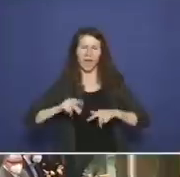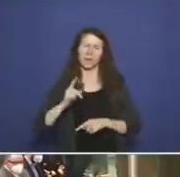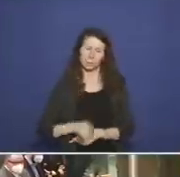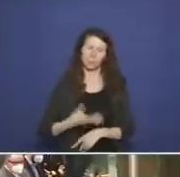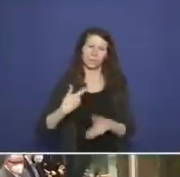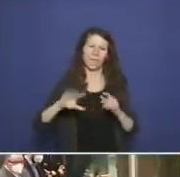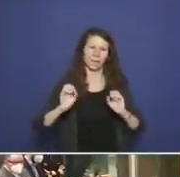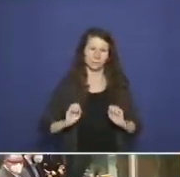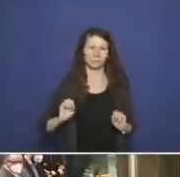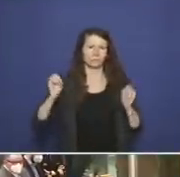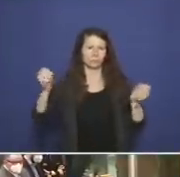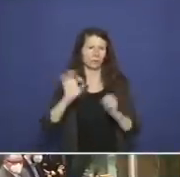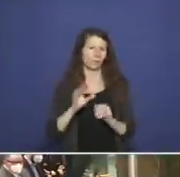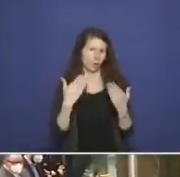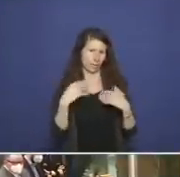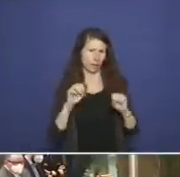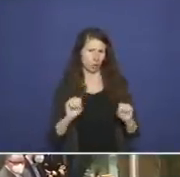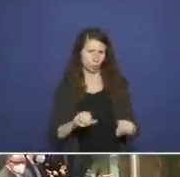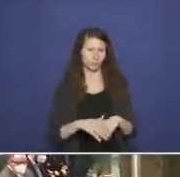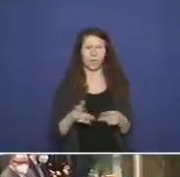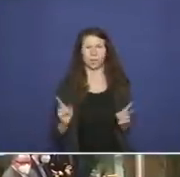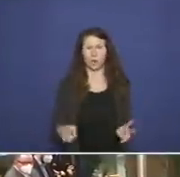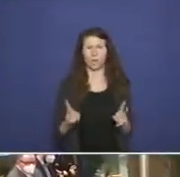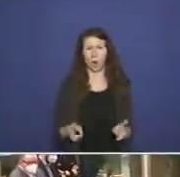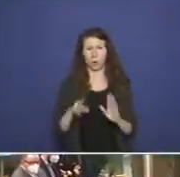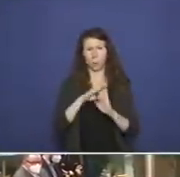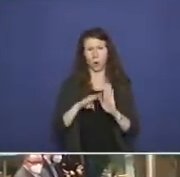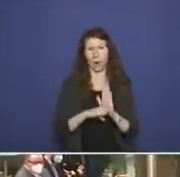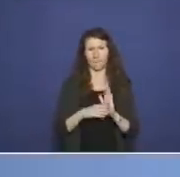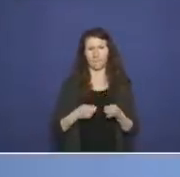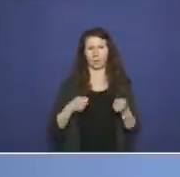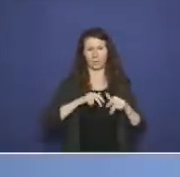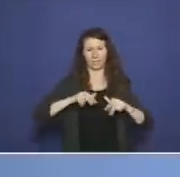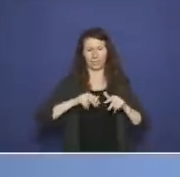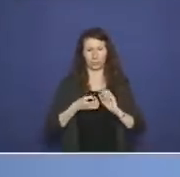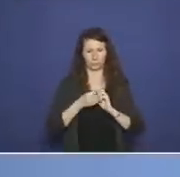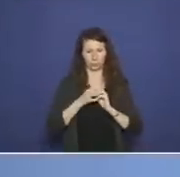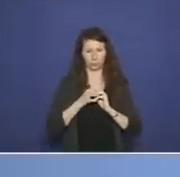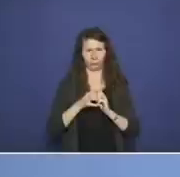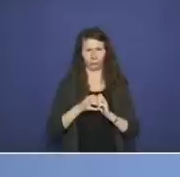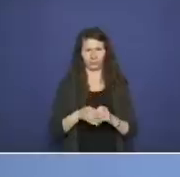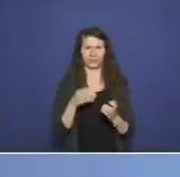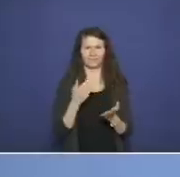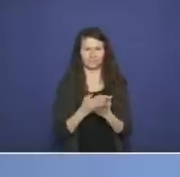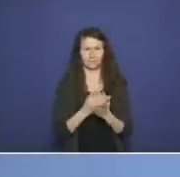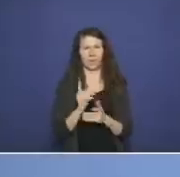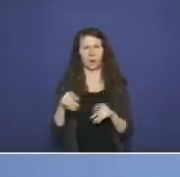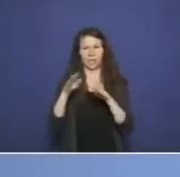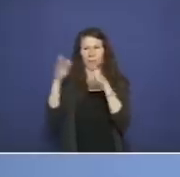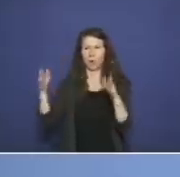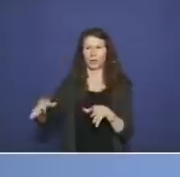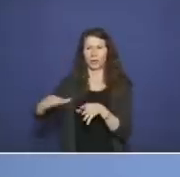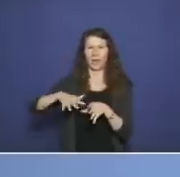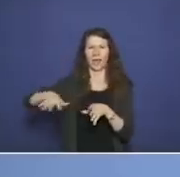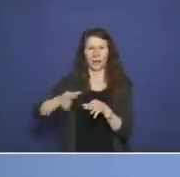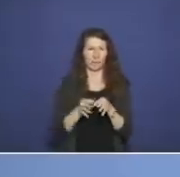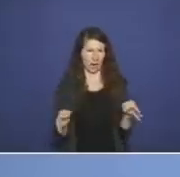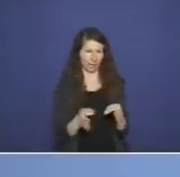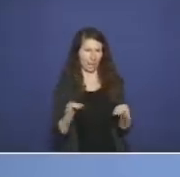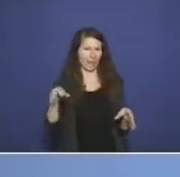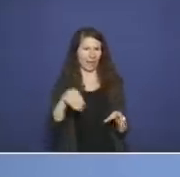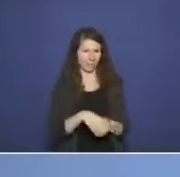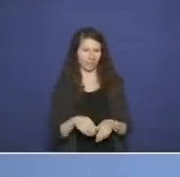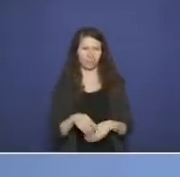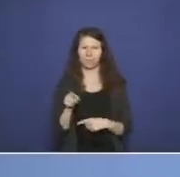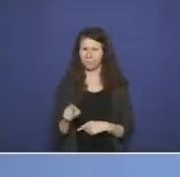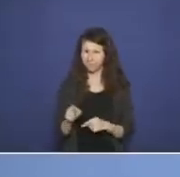Klimaschutz beitragen. Das Sofortprogramm, an dem die Bundesregierung arbeitet, wird deshalb auch Maßnahmen für den Gebäudebereich enthalten. Wie diese